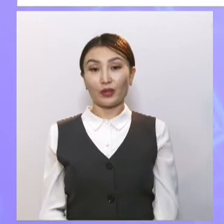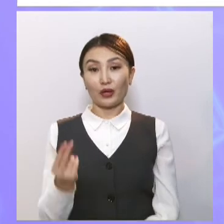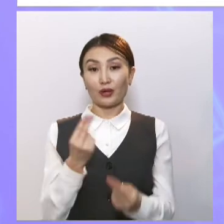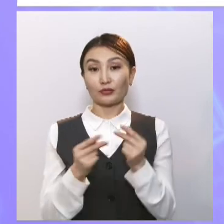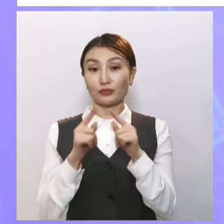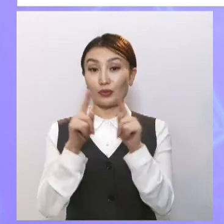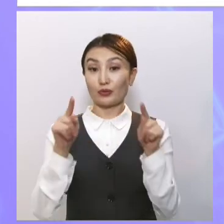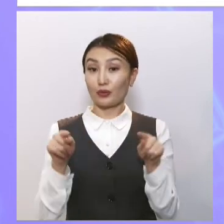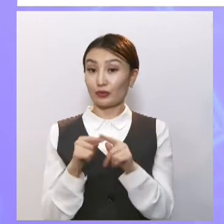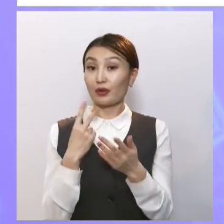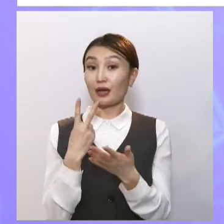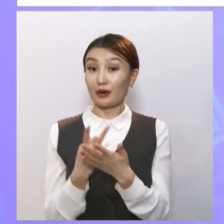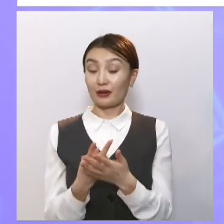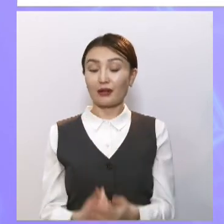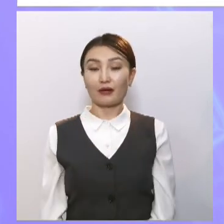Сүреттерді қарағыла.